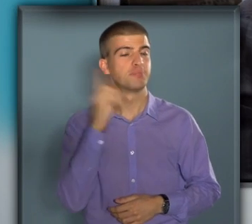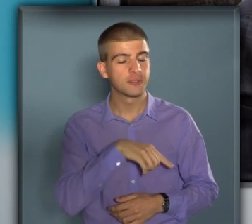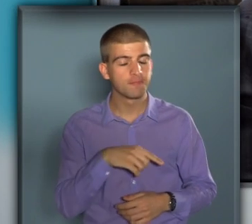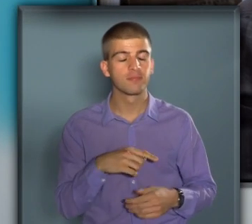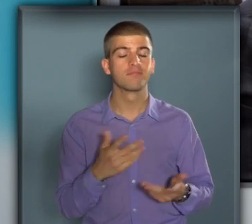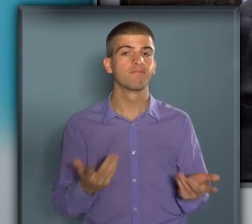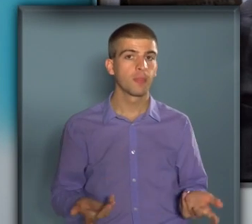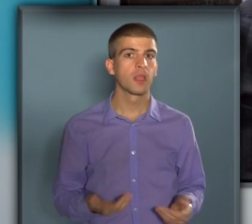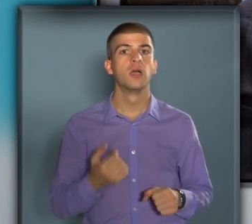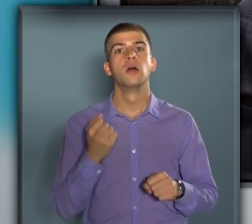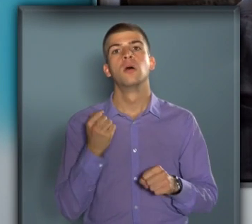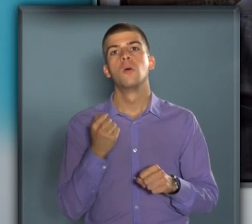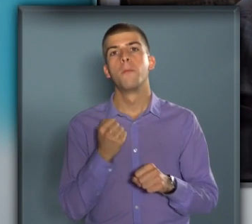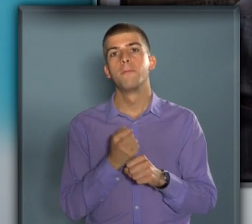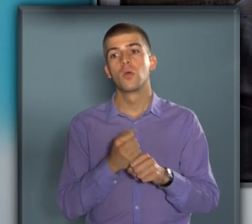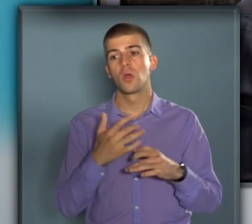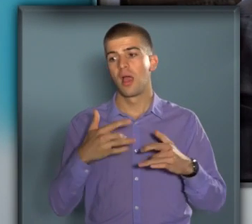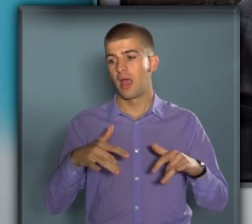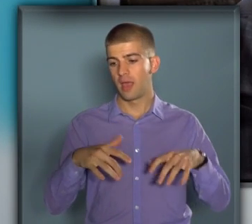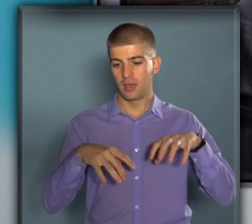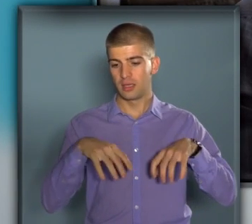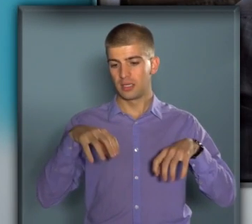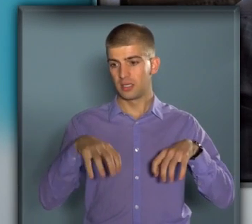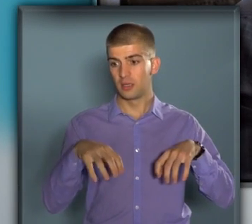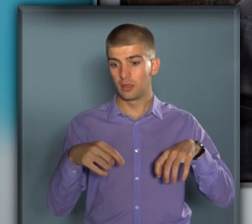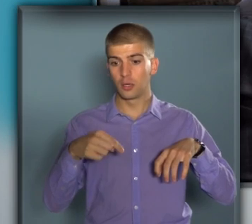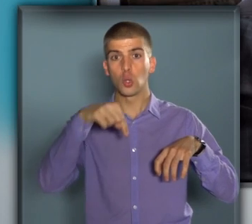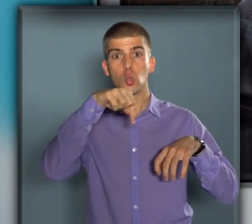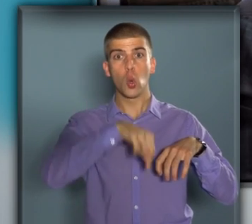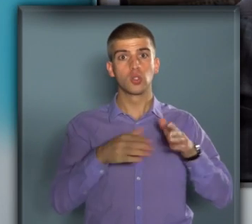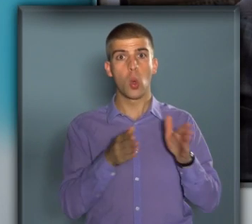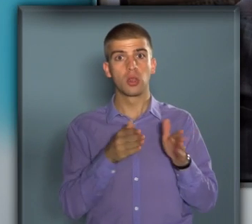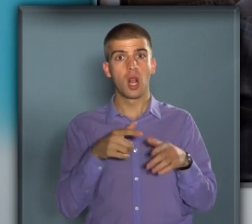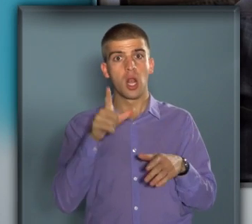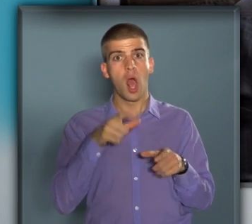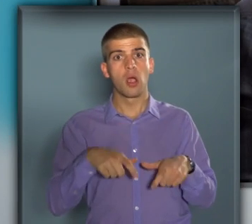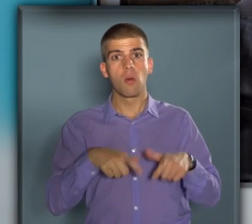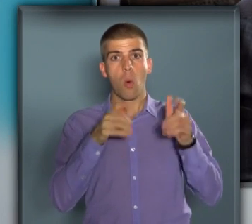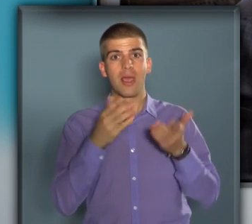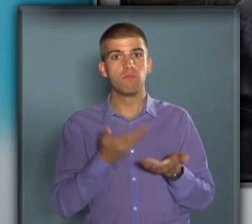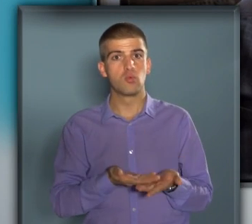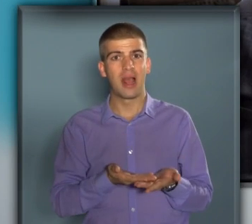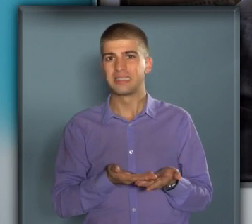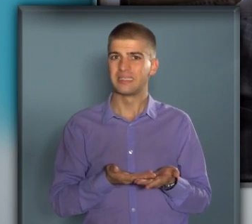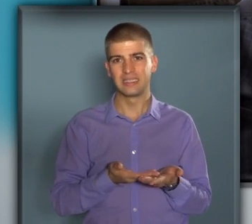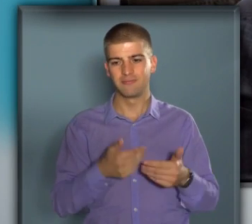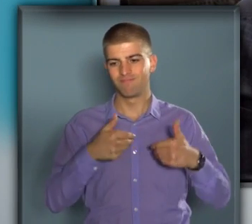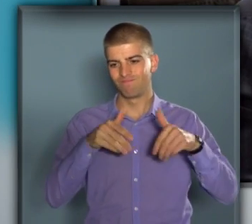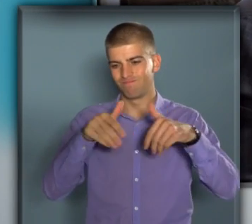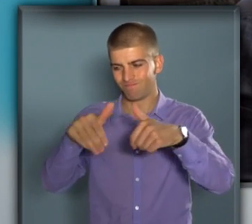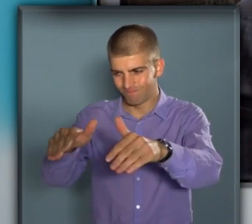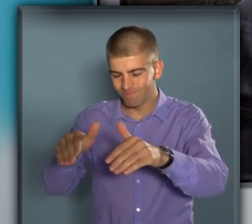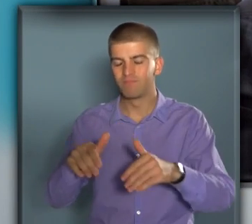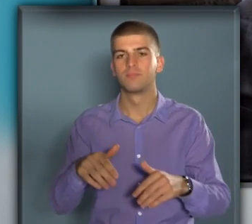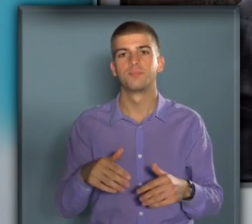övezetbe beragadt lakóépületeknek is az ürítésére és bontására, amire természetesen a